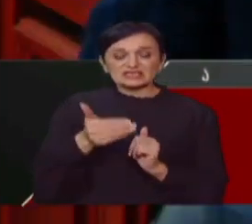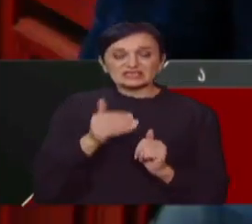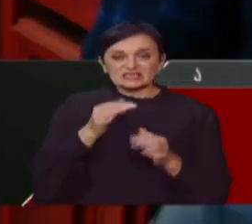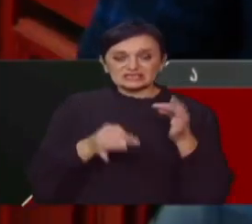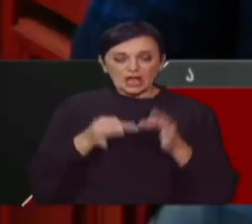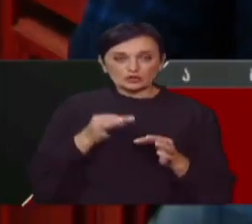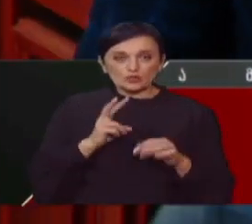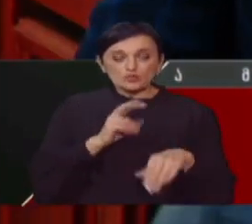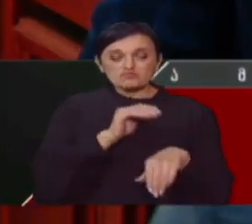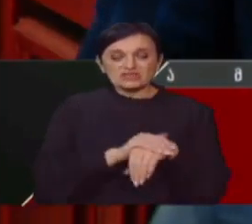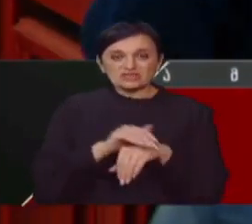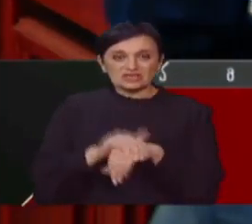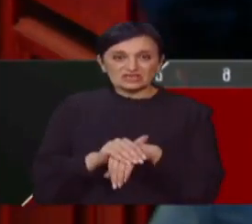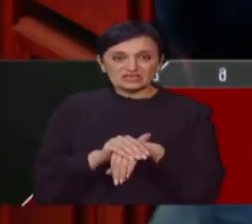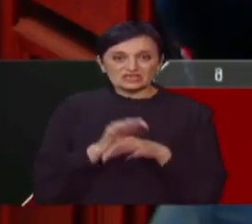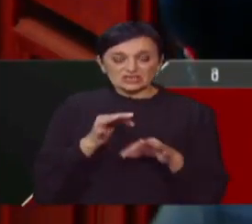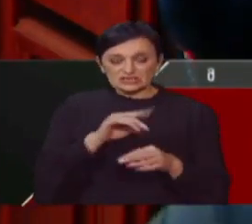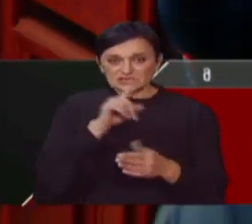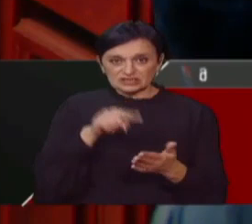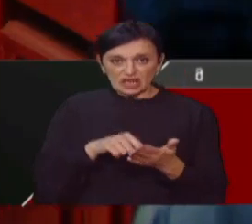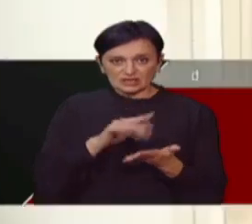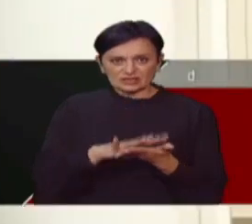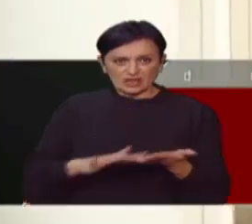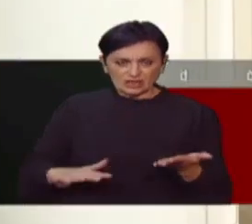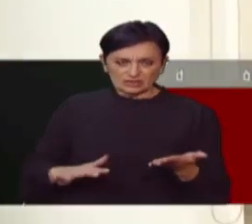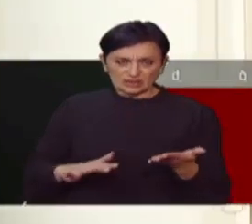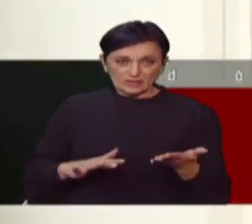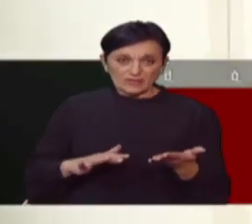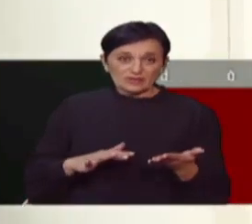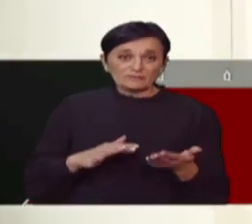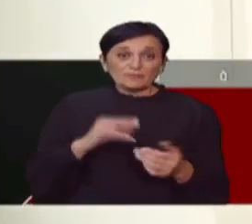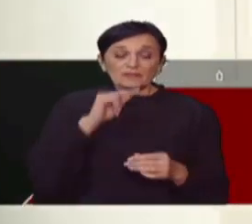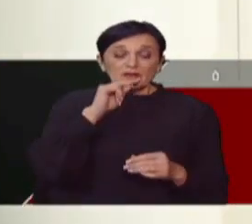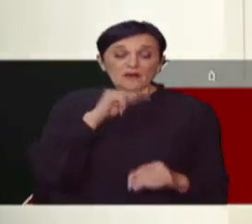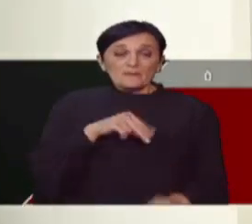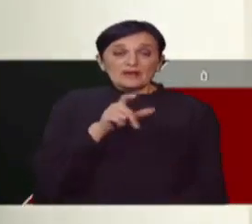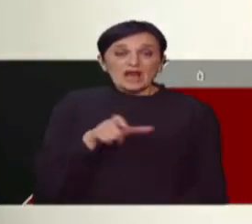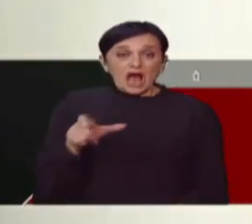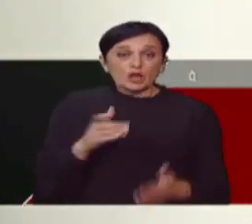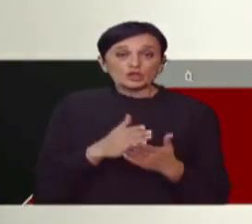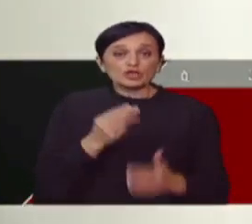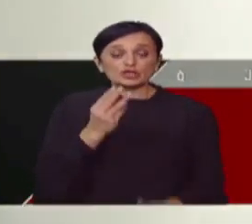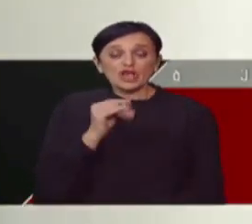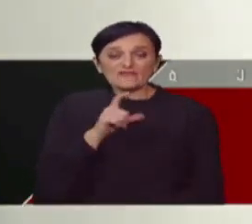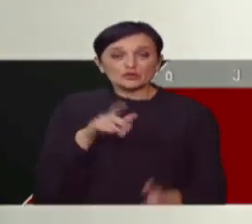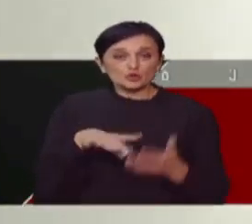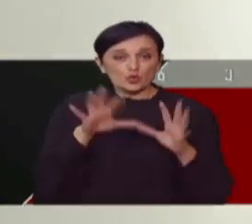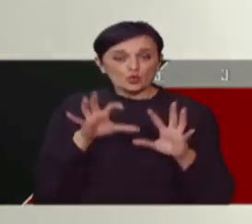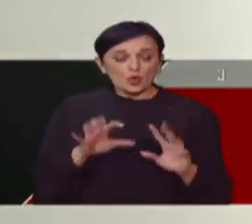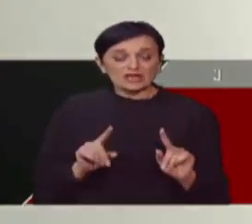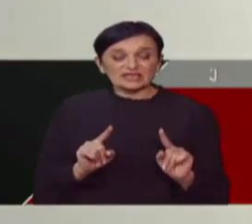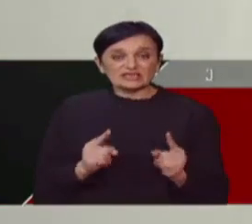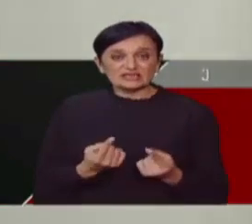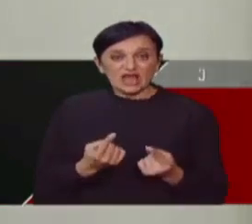ხდომა მტკიცებულებათა დასაშვებობის საკითხით გაგრძელდება. განსასჯელები ბრალდებულები არიან როინ შავაძე უკანონო